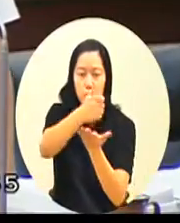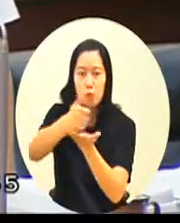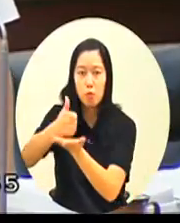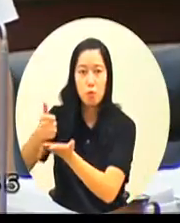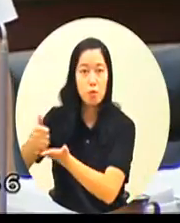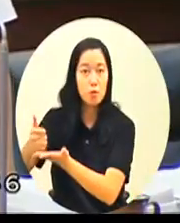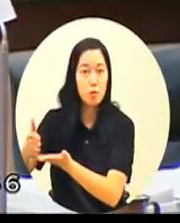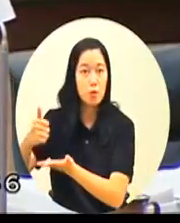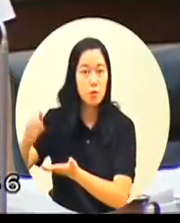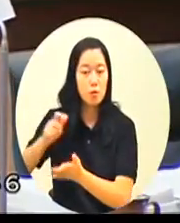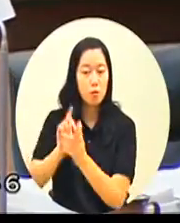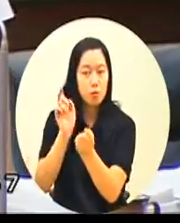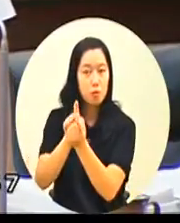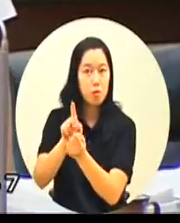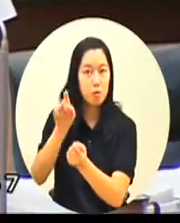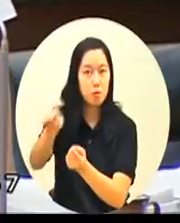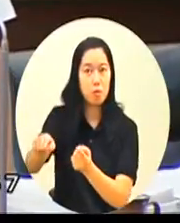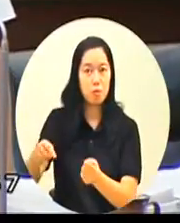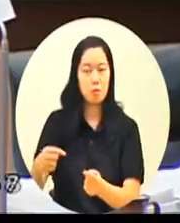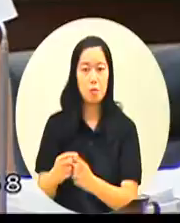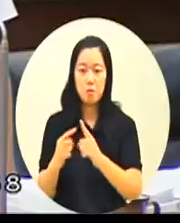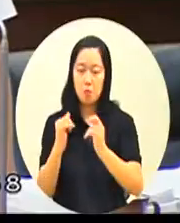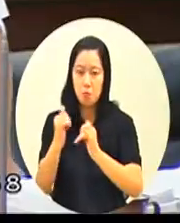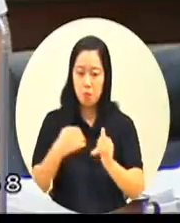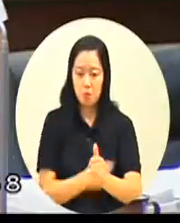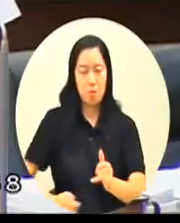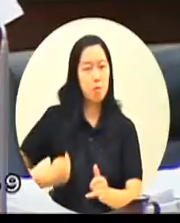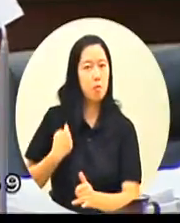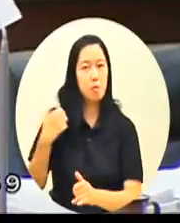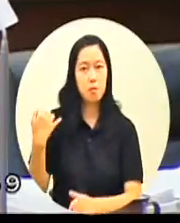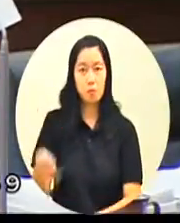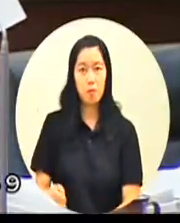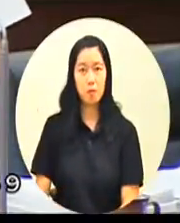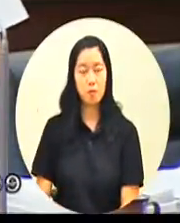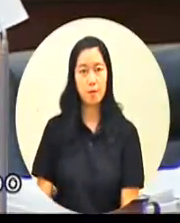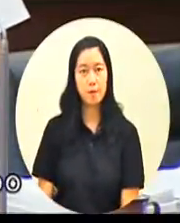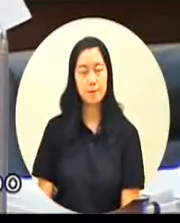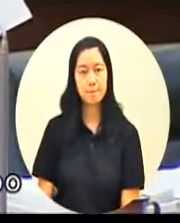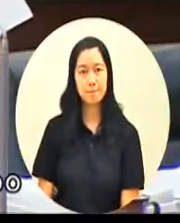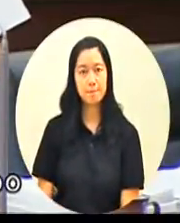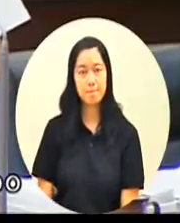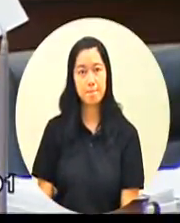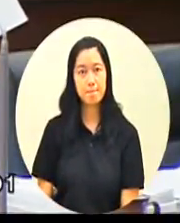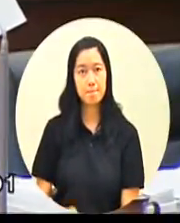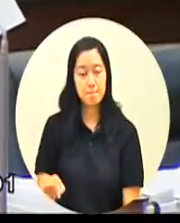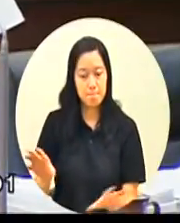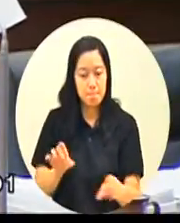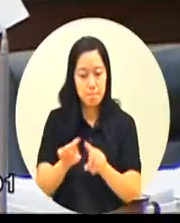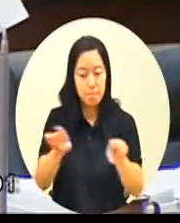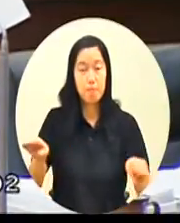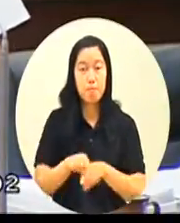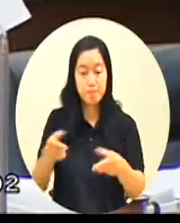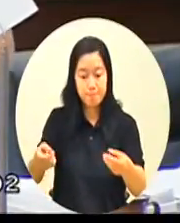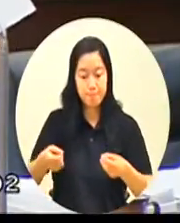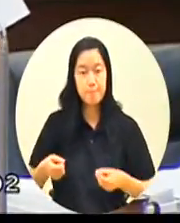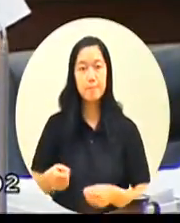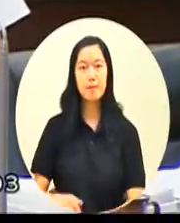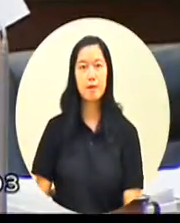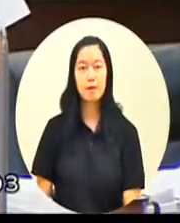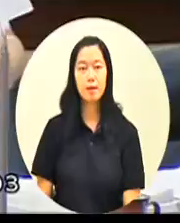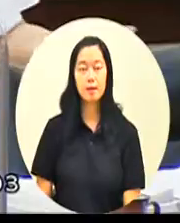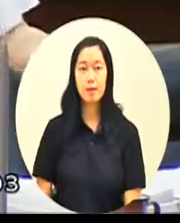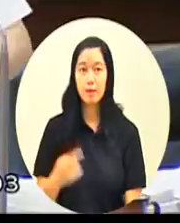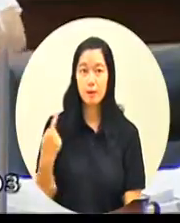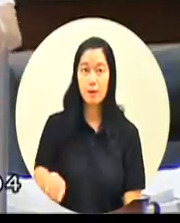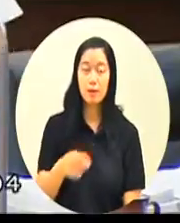国人的健康其实是相当伤害的。那把这些资料，我想一份资料，那烟呢？